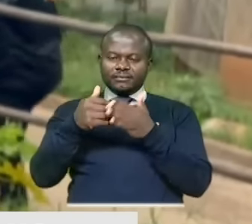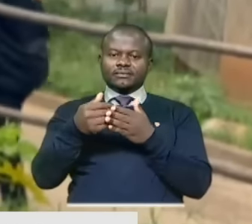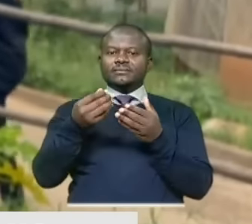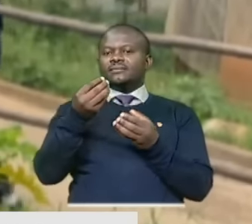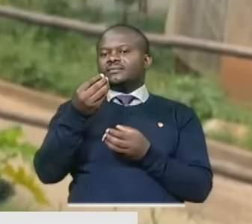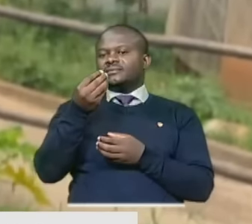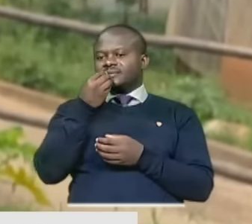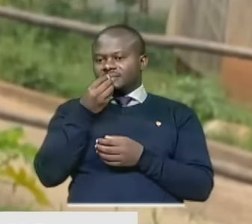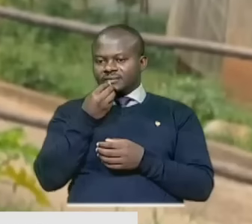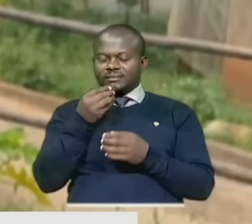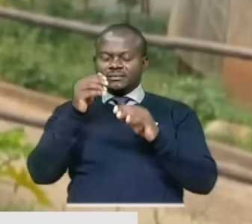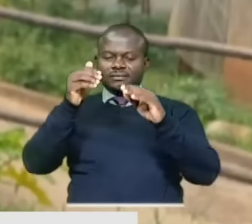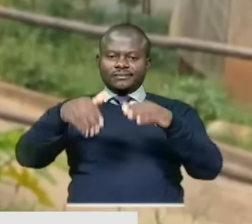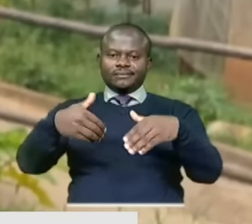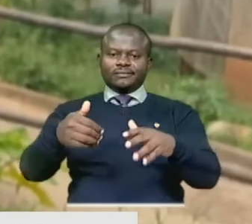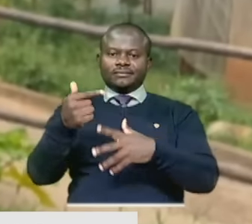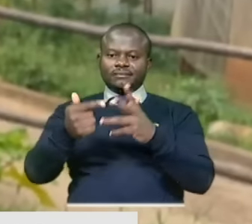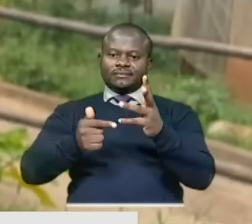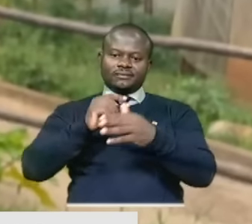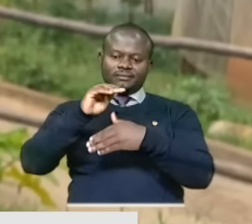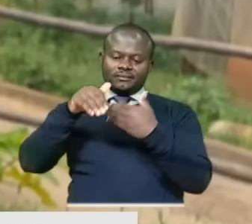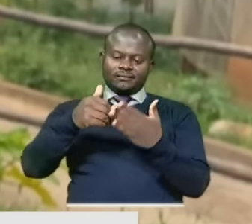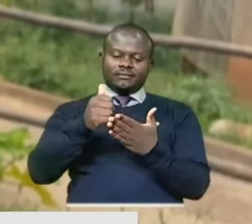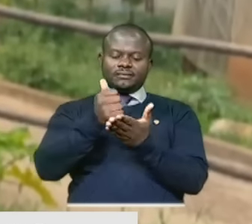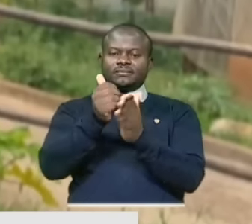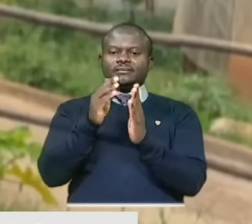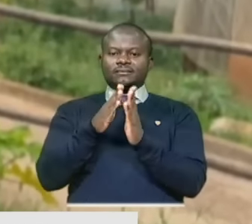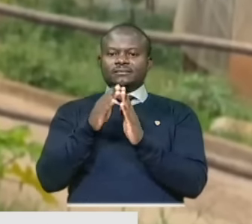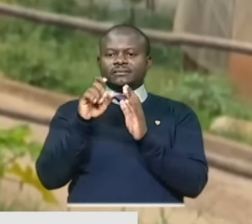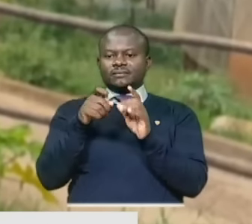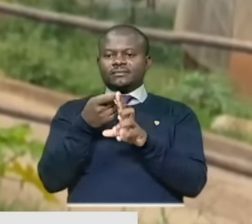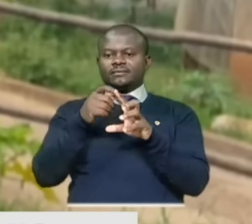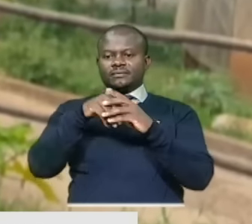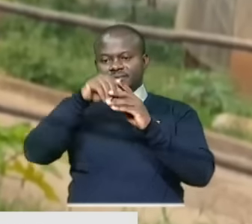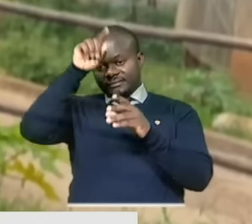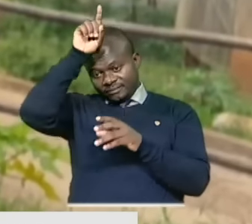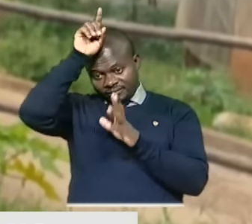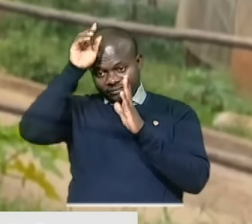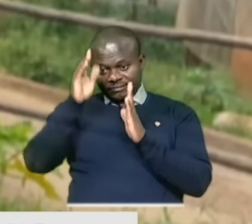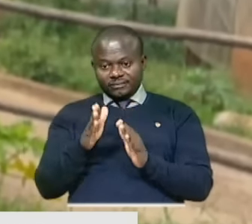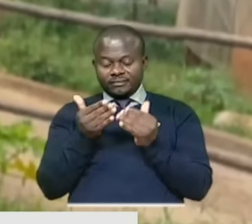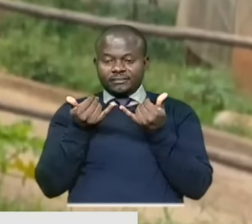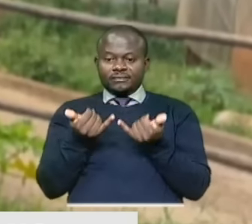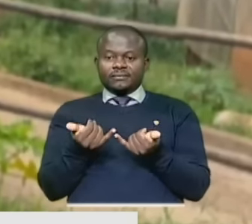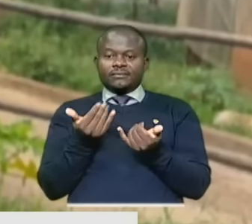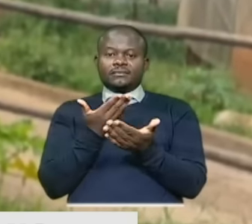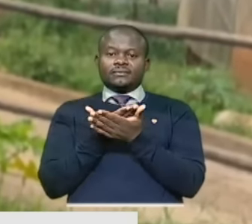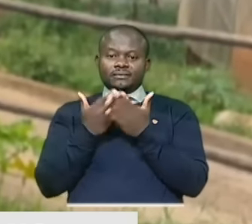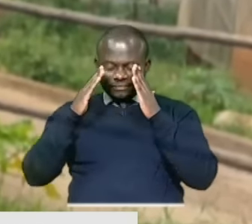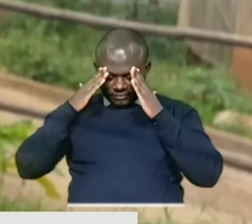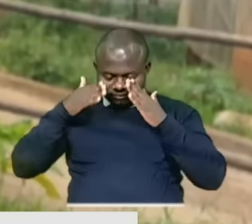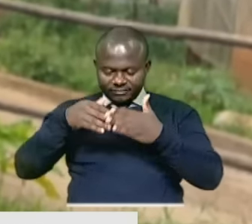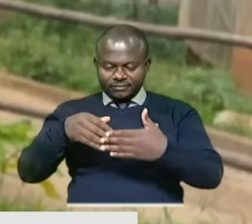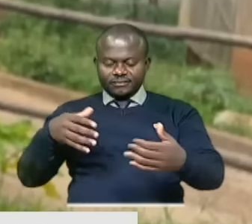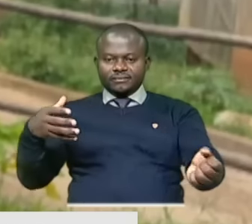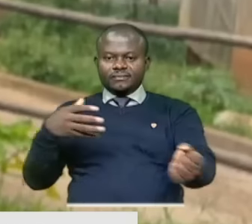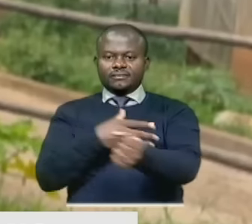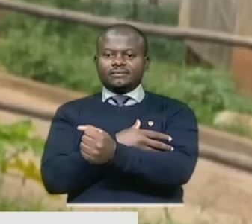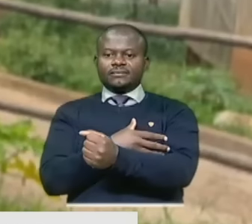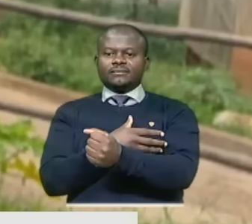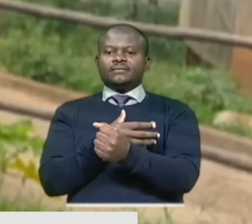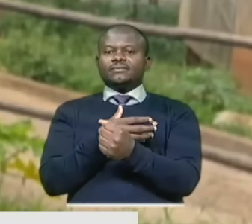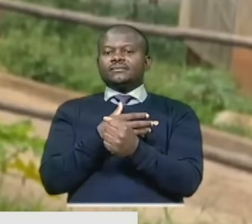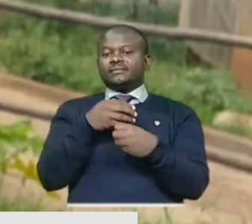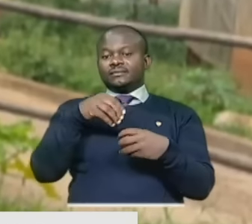byaba ibihingwa, byaba ibiki, ibitunga iyo mijyi bigomba kuzavaha mu cyaro. Abangira rero ngo bahashyire imbaraga mu